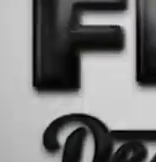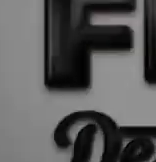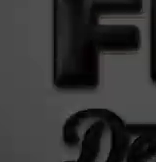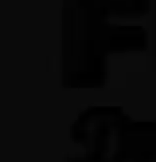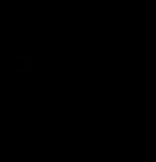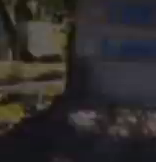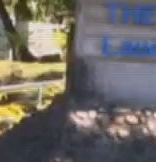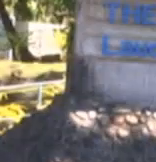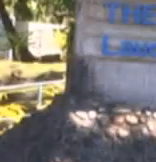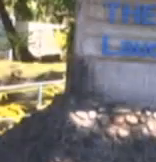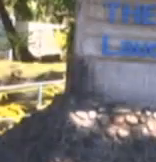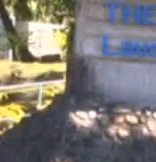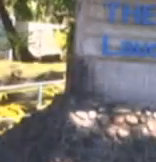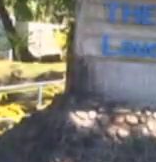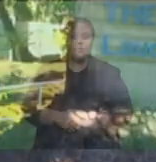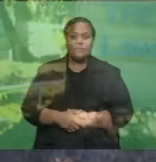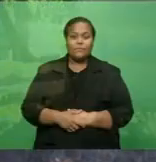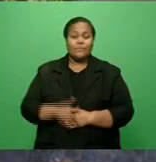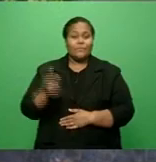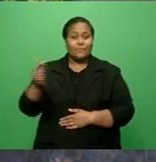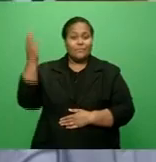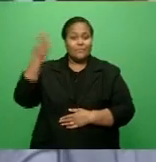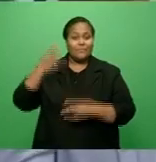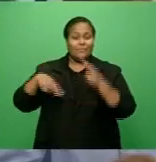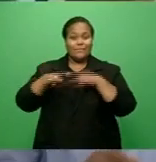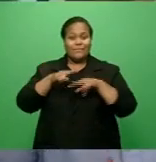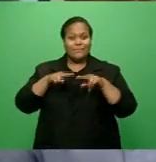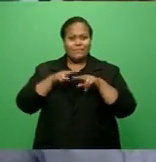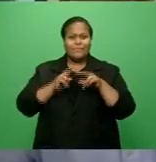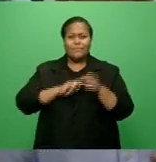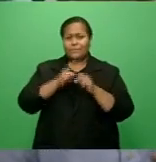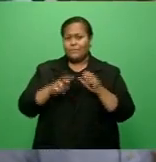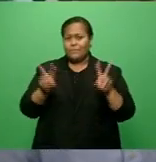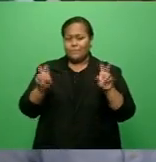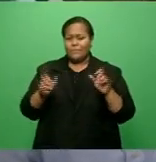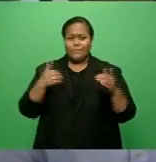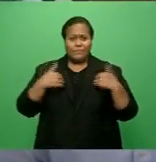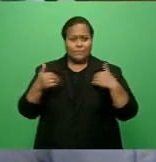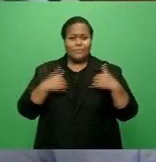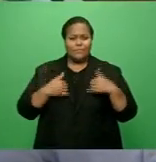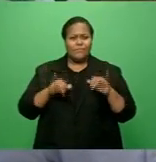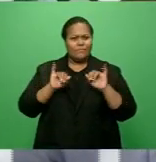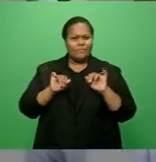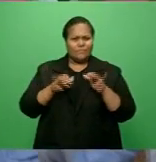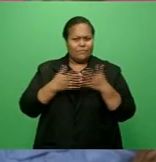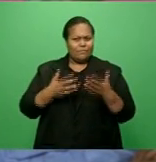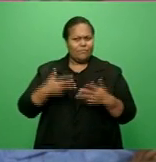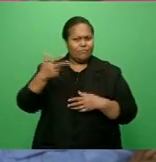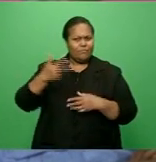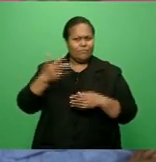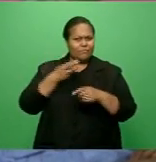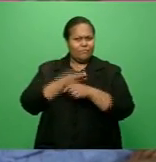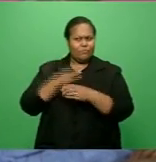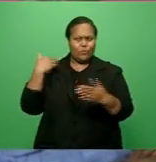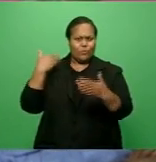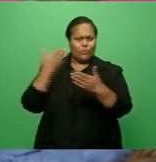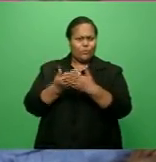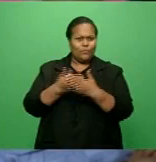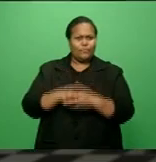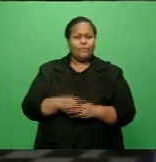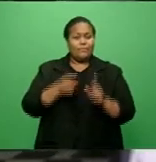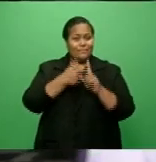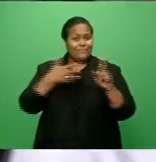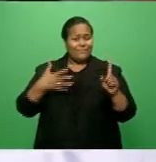2 देश की धड़कन। Good evening, Fiji. In this bulletin, USP crisis 18 months in the making. Former Sevens